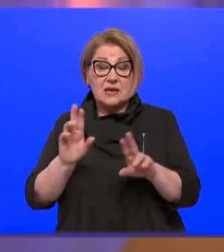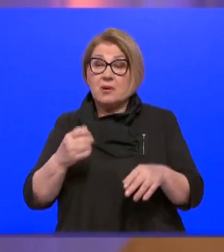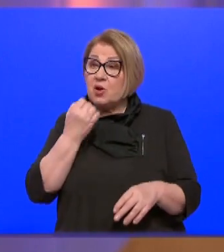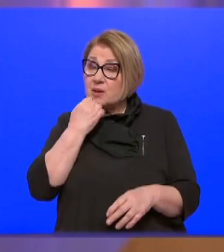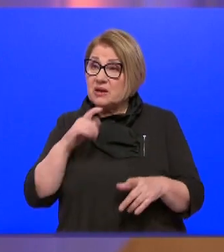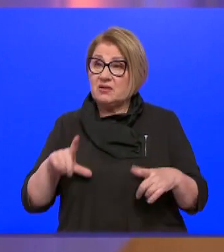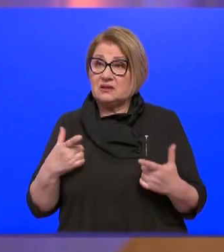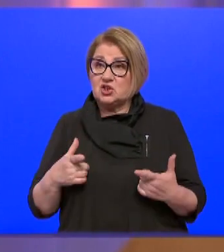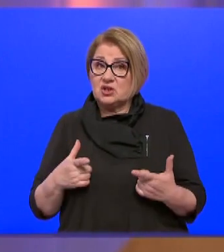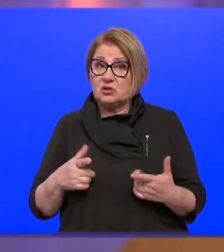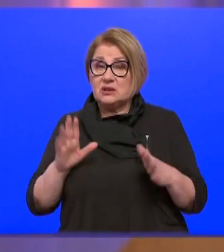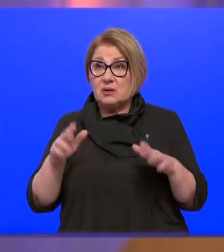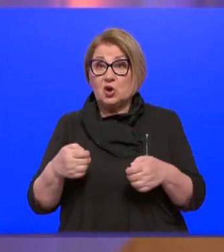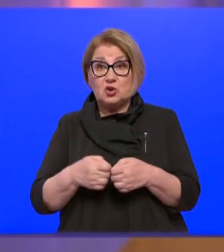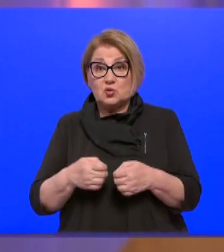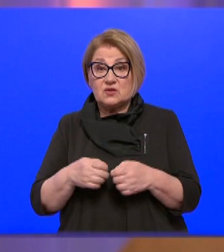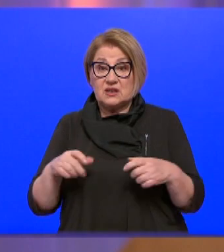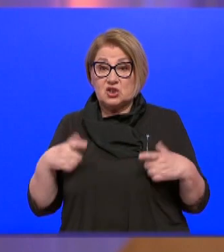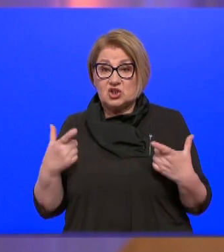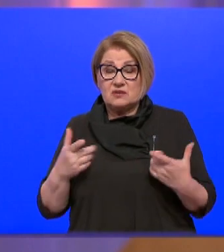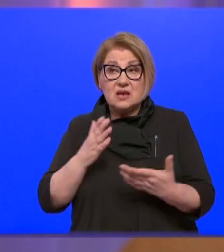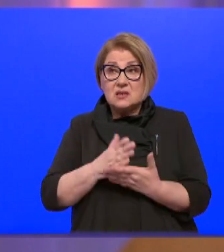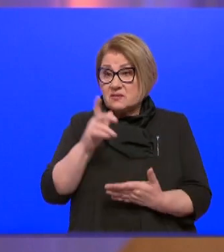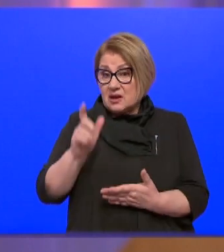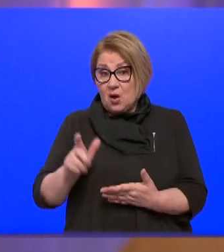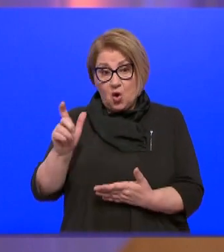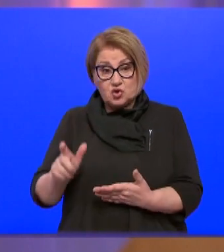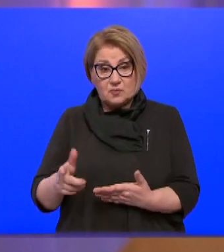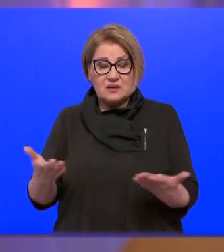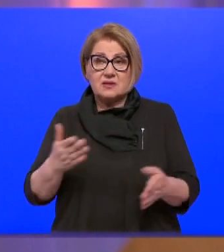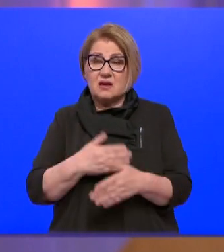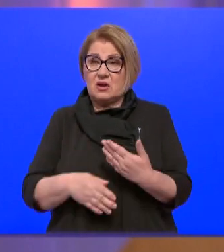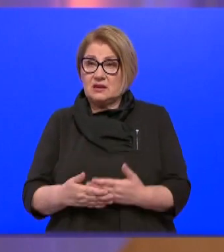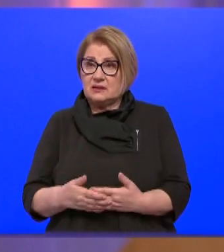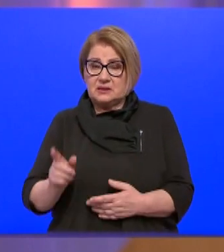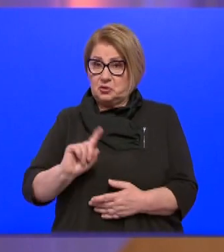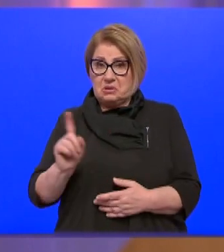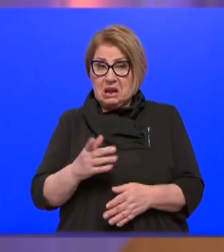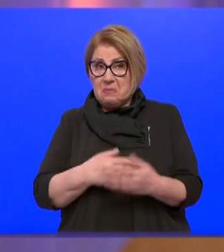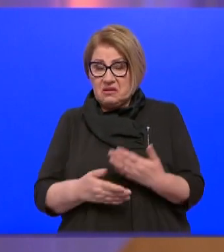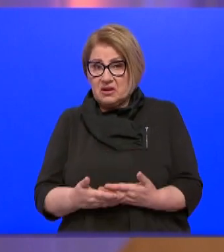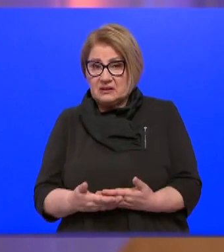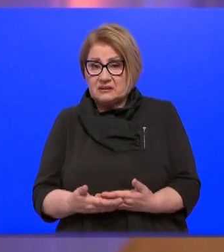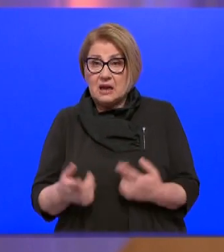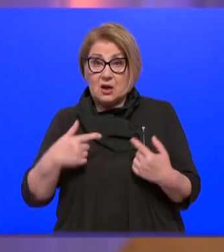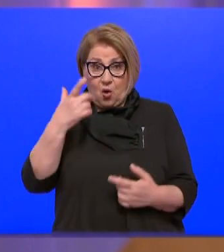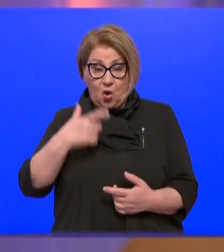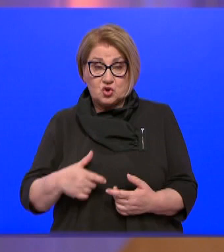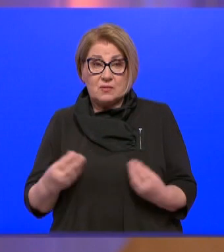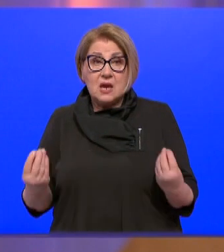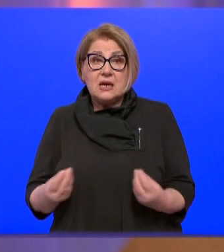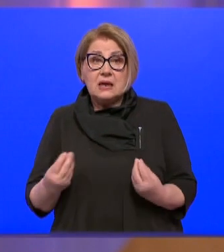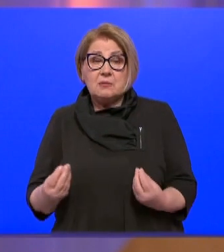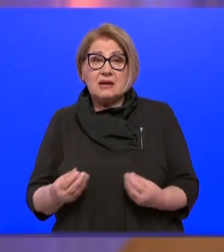privatni život i društveni život. I tako svaka osoba sa invaliditetom ili ne. Znači, ako osoba ima